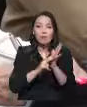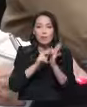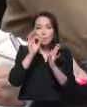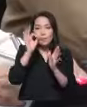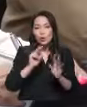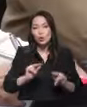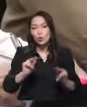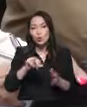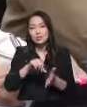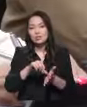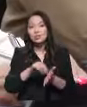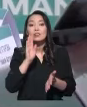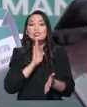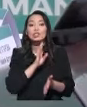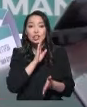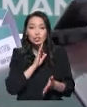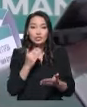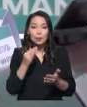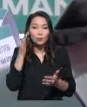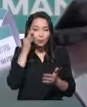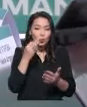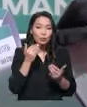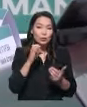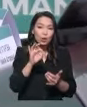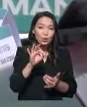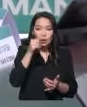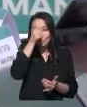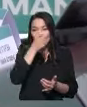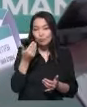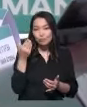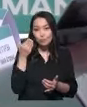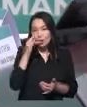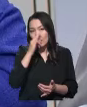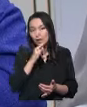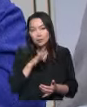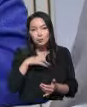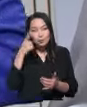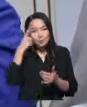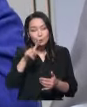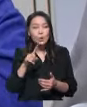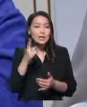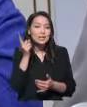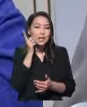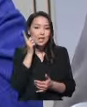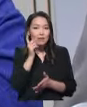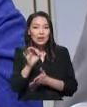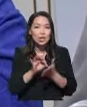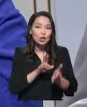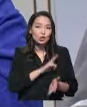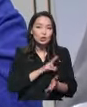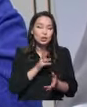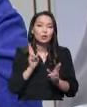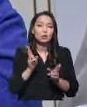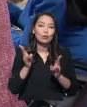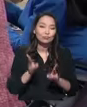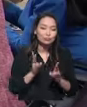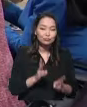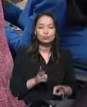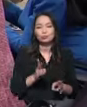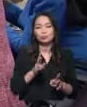педагогического состава – женщины. Напомню, с октября прошлого года в Казахстане заработал телефон экстренной службы для жертв бытового насилия и